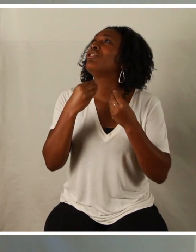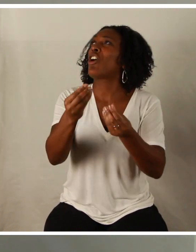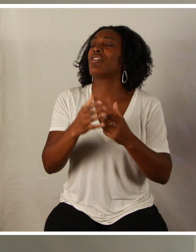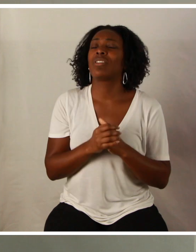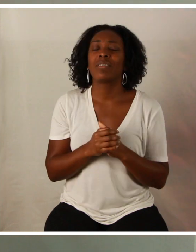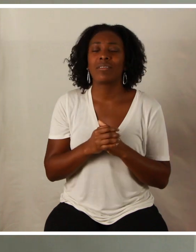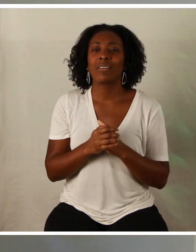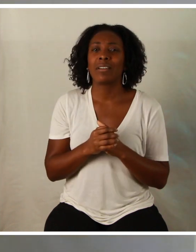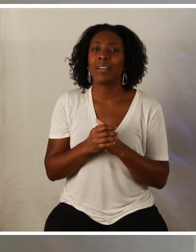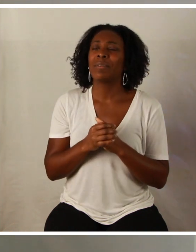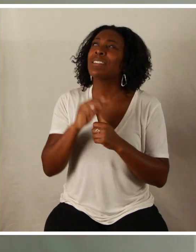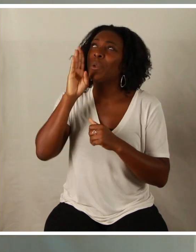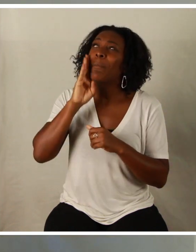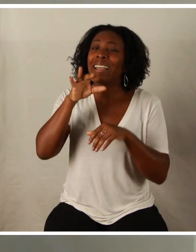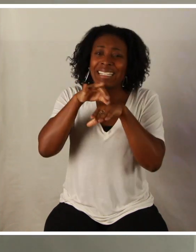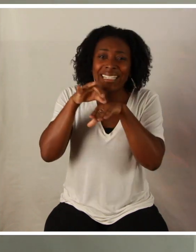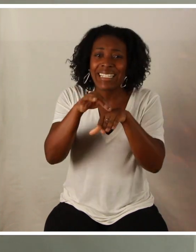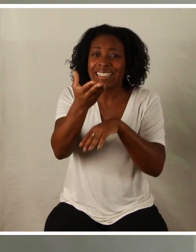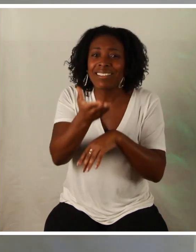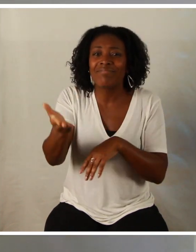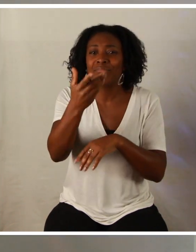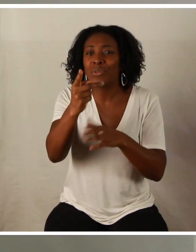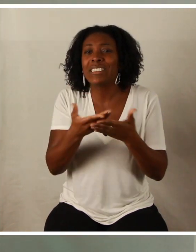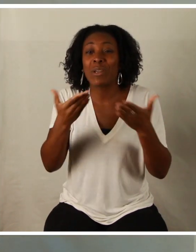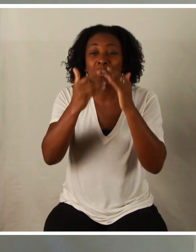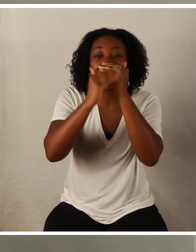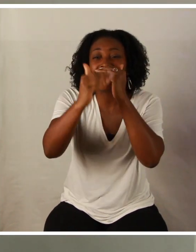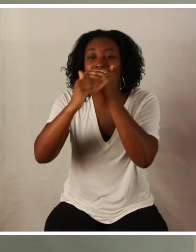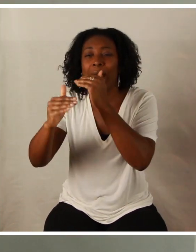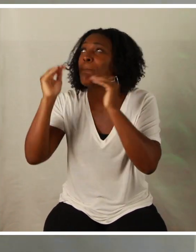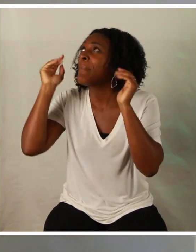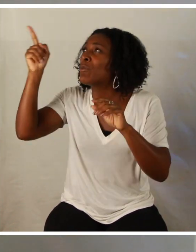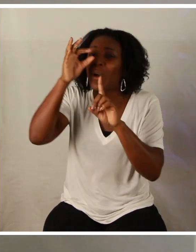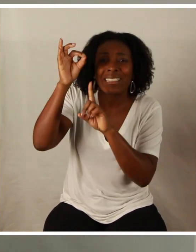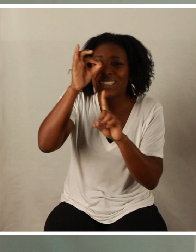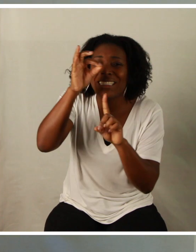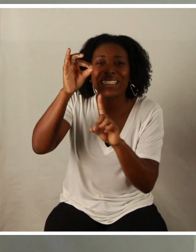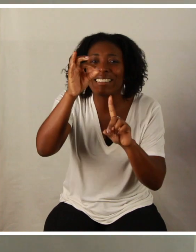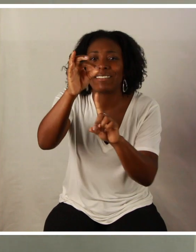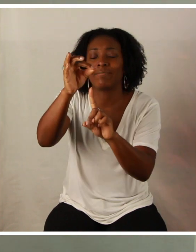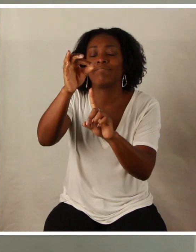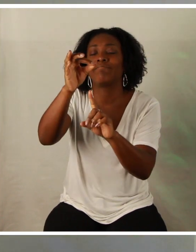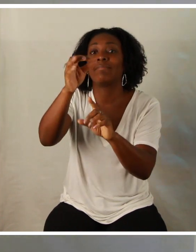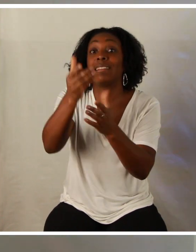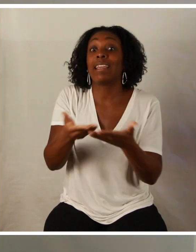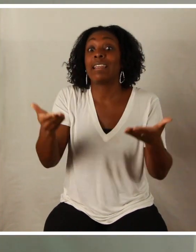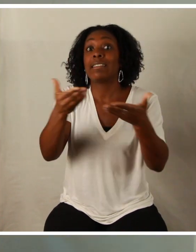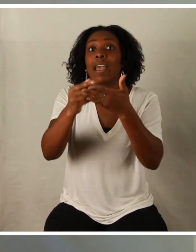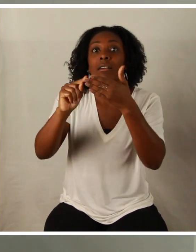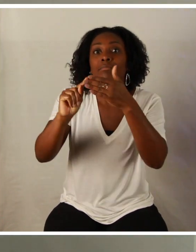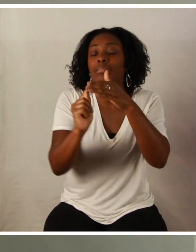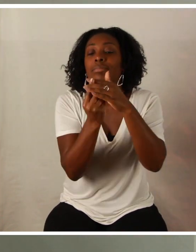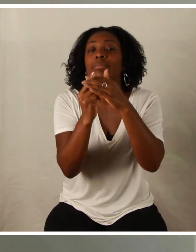choses. Seigneur, je te prie de les conduire là où ils sont, dans peut-être le désert où ils sont. Seigneur, que de ce désert, Seigneur, eh bien, il